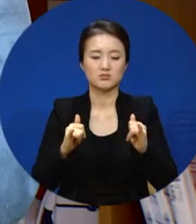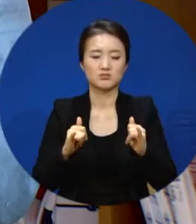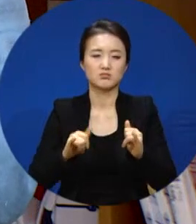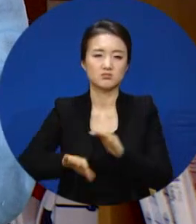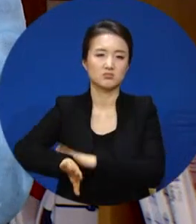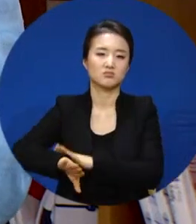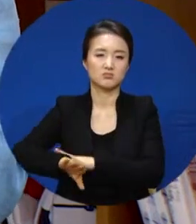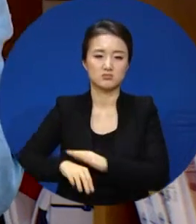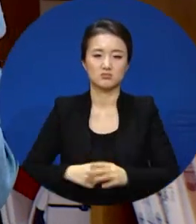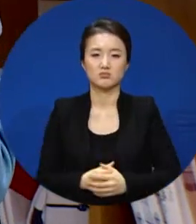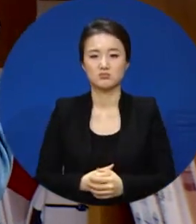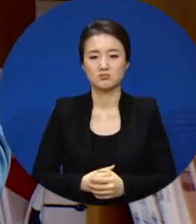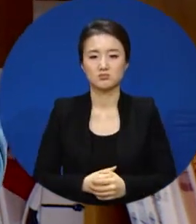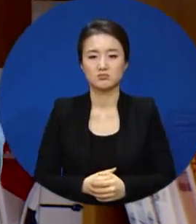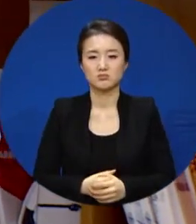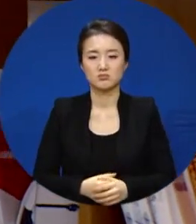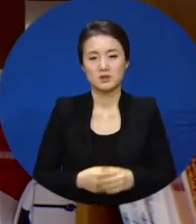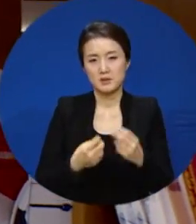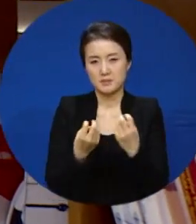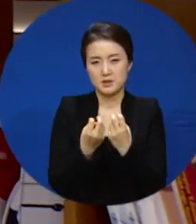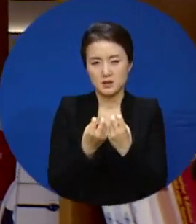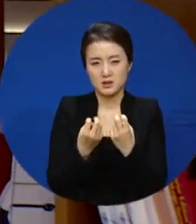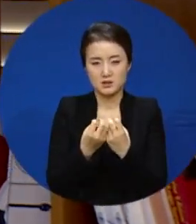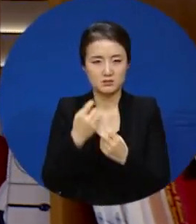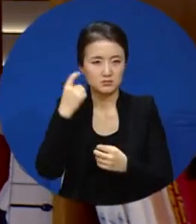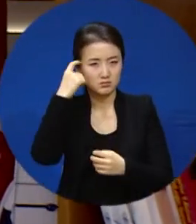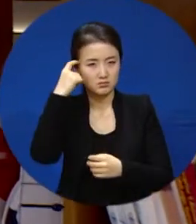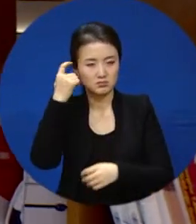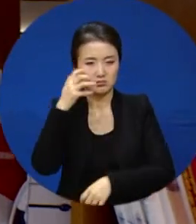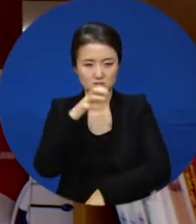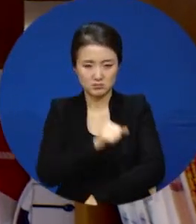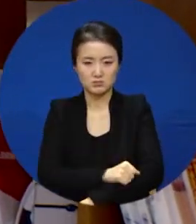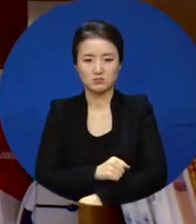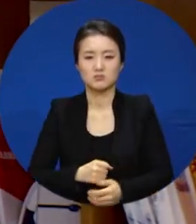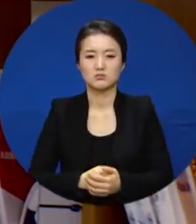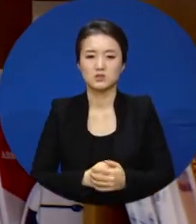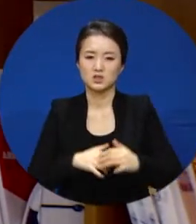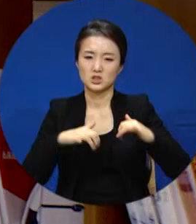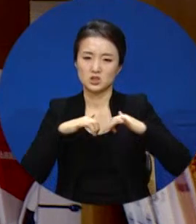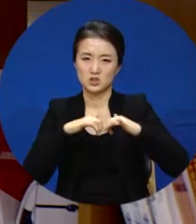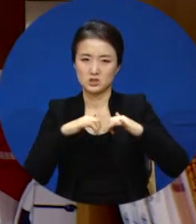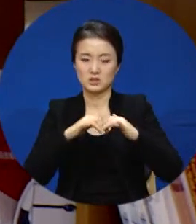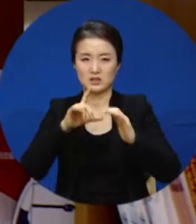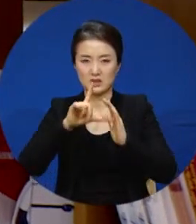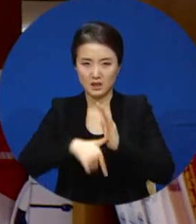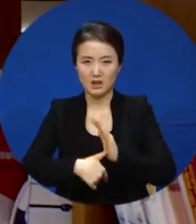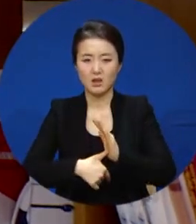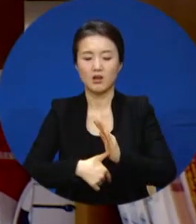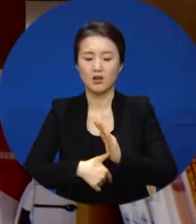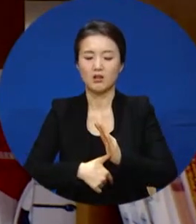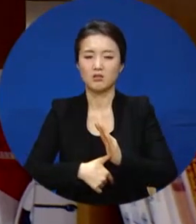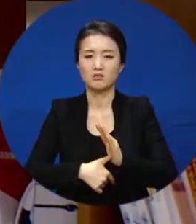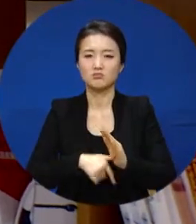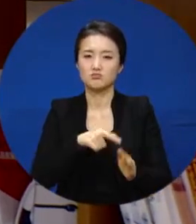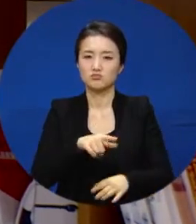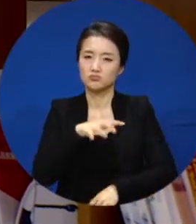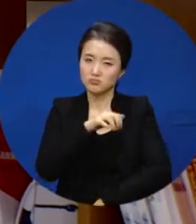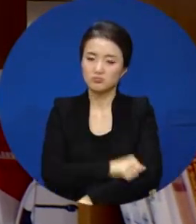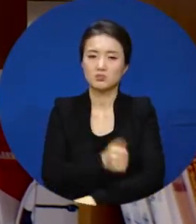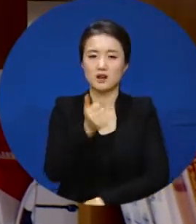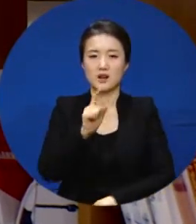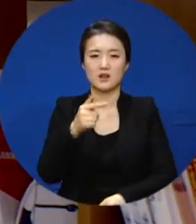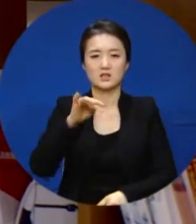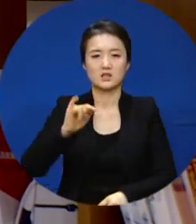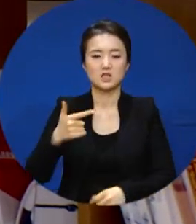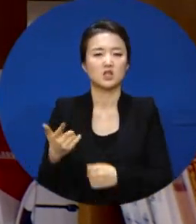는 소화가 있었고 전략에는 장량 있었고 전쟁에는 한지 그중에 제일 큰 공을 세우게 한 신의